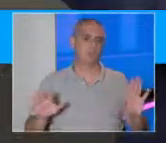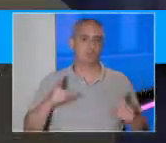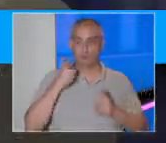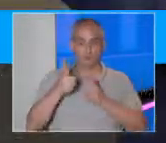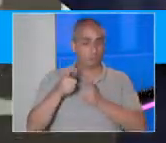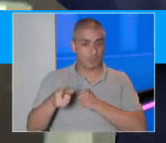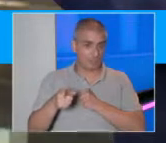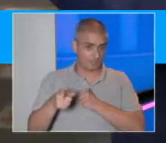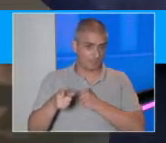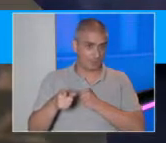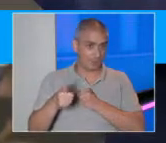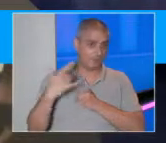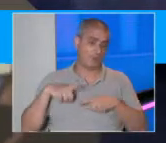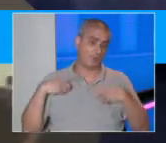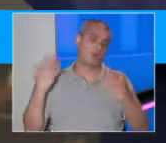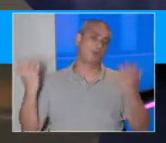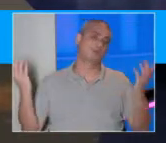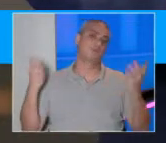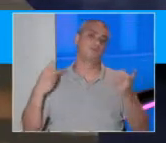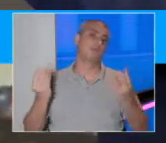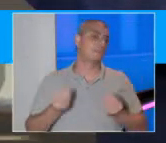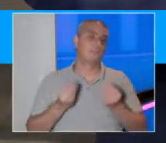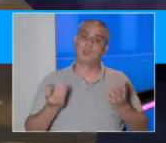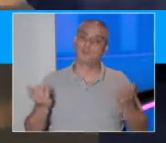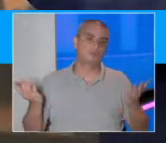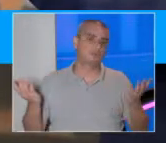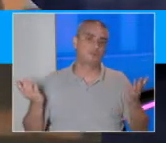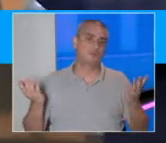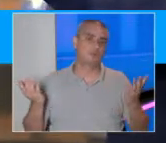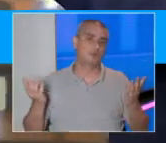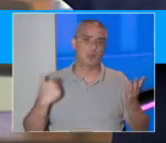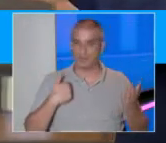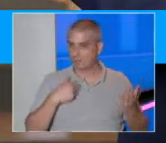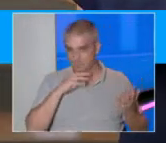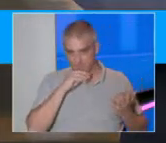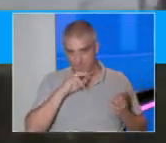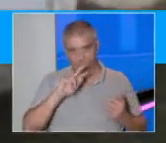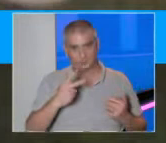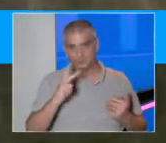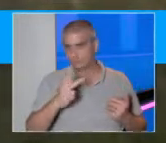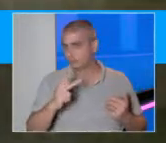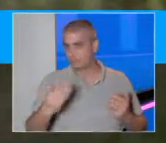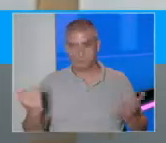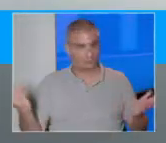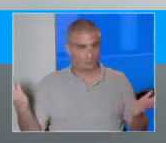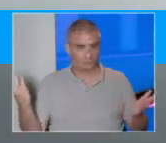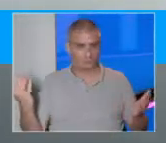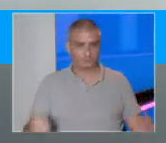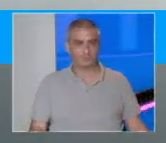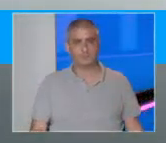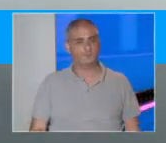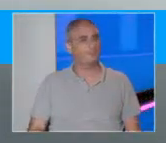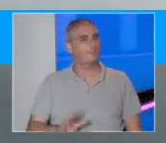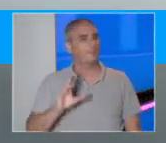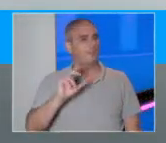עליו כל החיים, וזה משהו ש כמה אנחנו חוזרים עליו פעם אחרי פעם, זה כבר נשמע אולי פתטי.